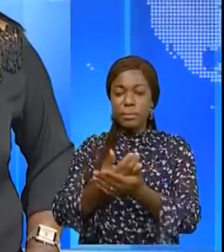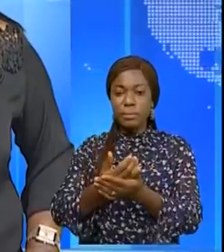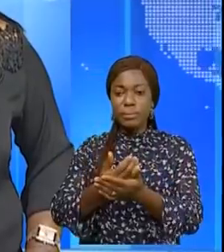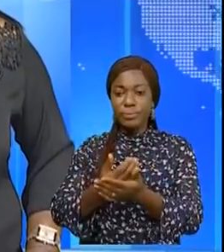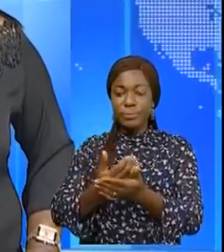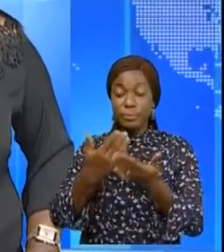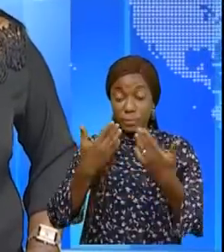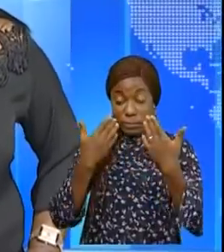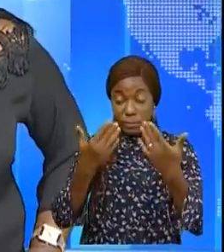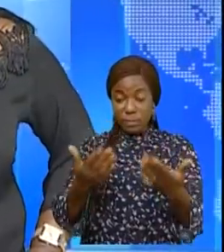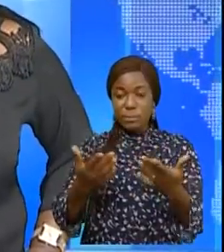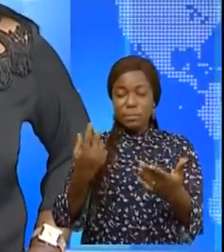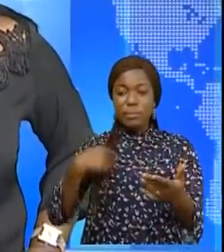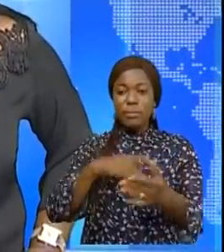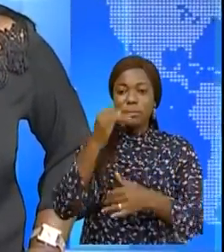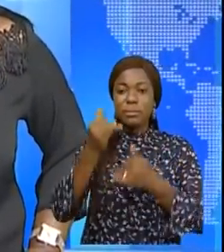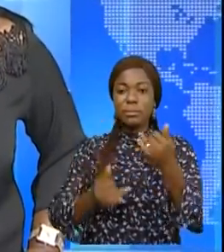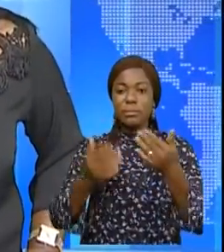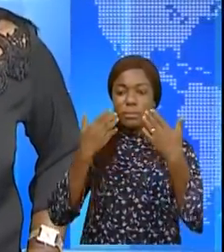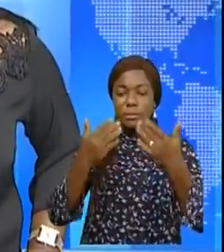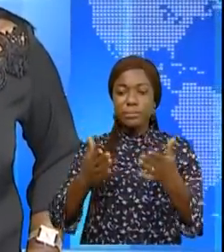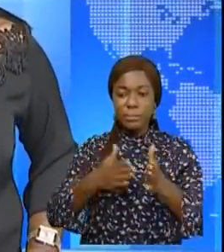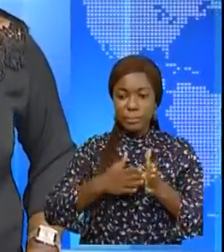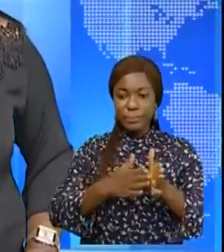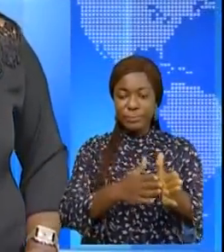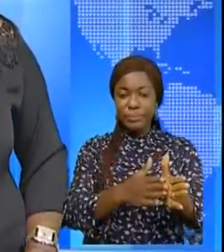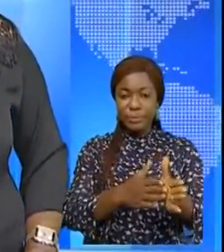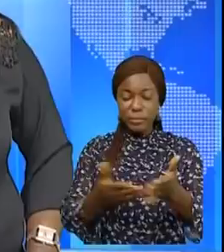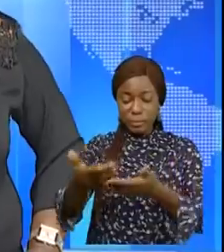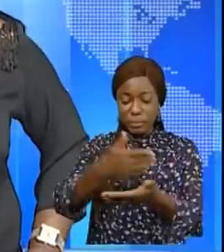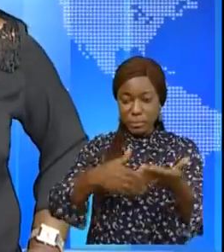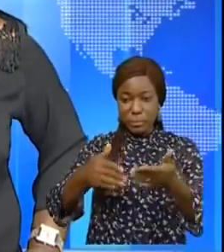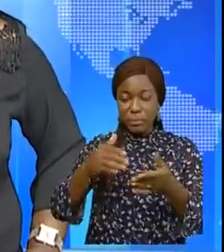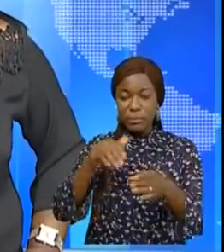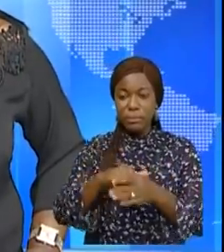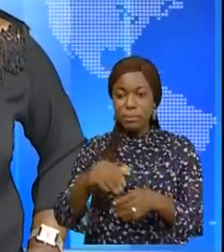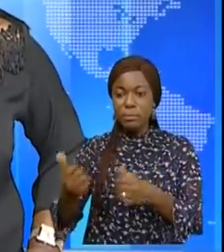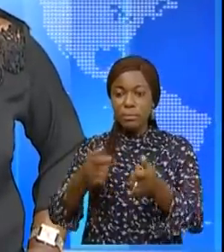pluie. Voilà, c'en est fini. Merci de l'avoir suivi et retrouvez Christine Lienzo